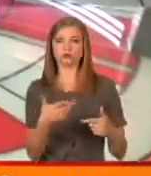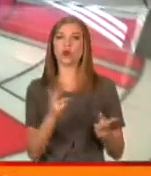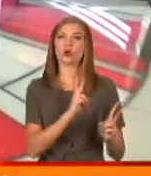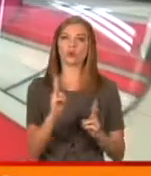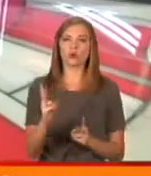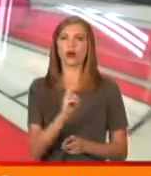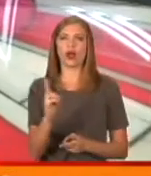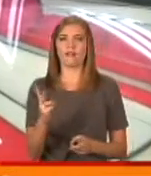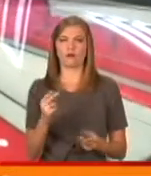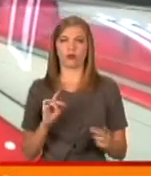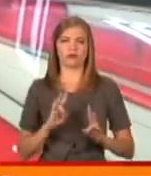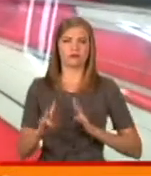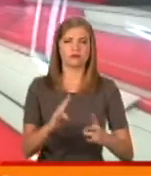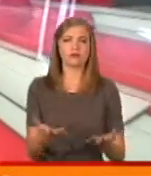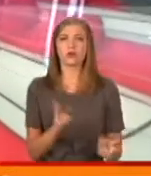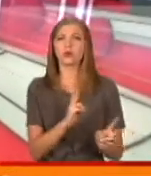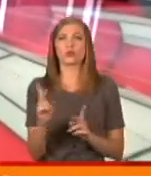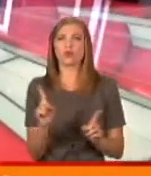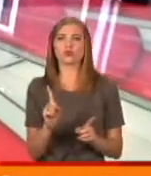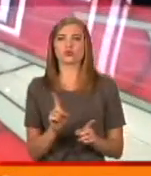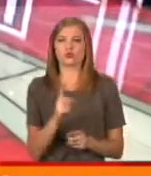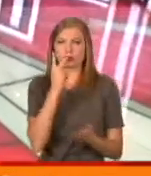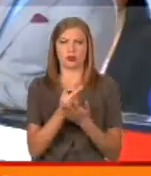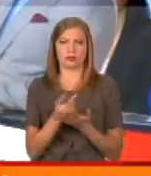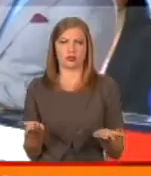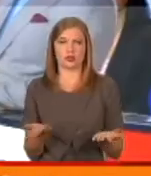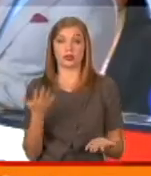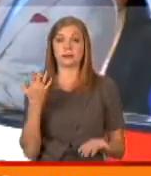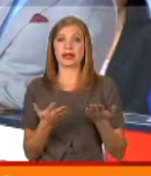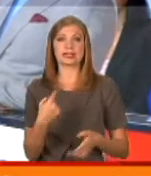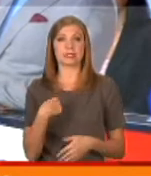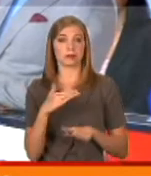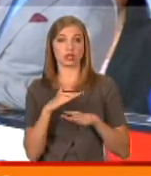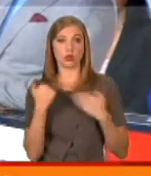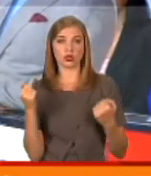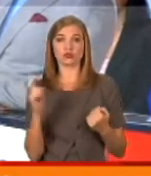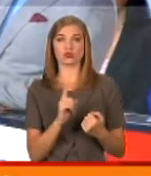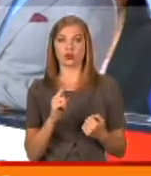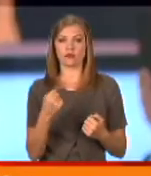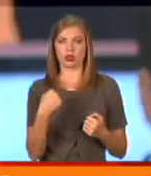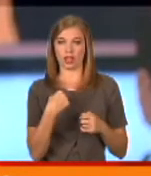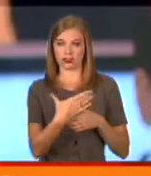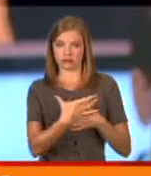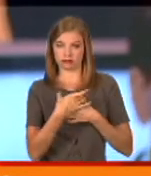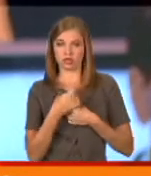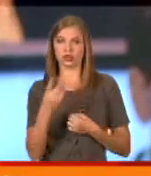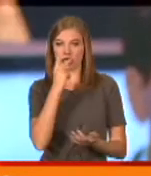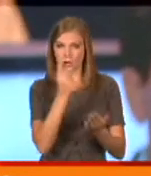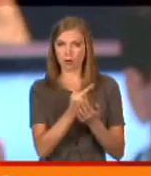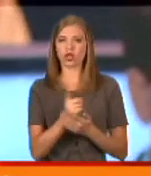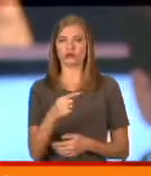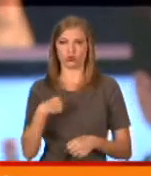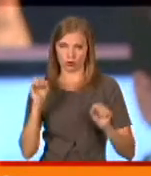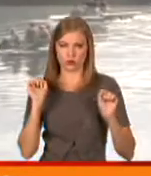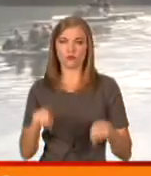кого провоцирует и кто кому что демонстрирует. Если мы не хотим, чтобы анаконда нас все-таки сжимала, надо показывать, что по